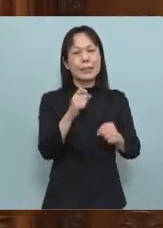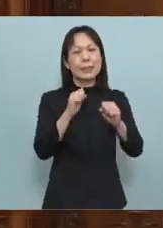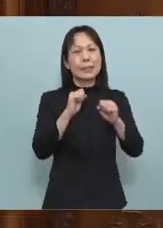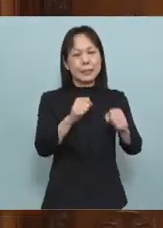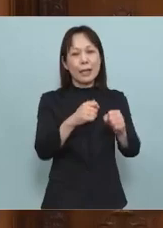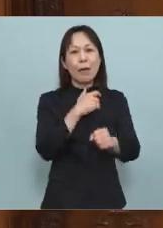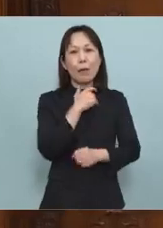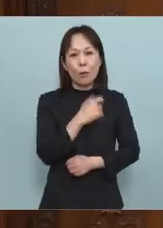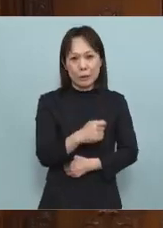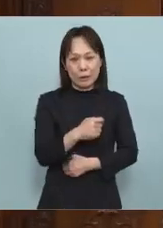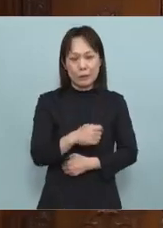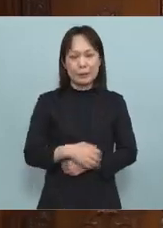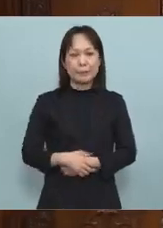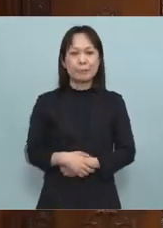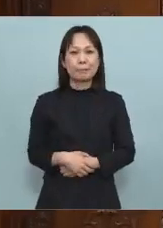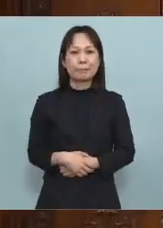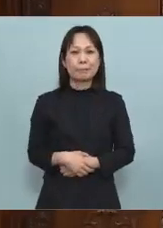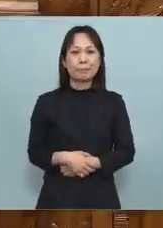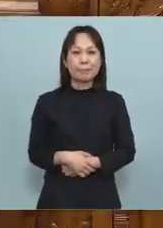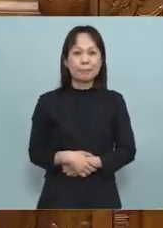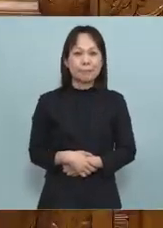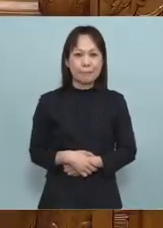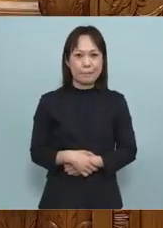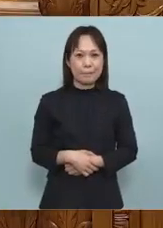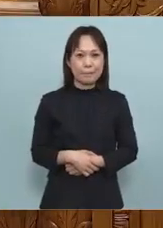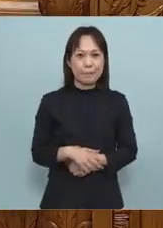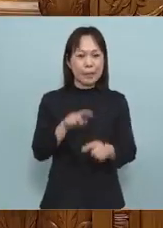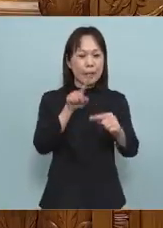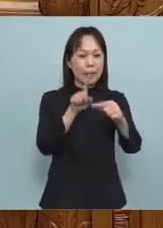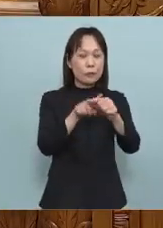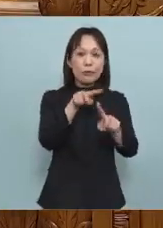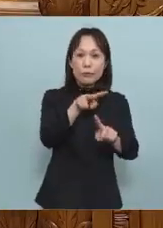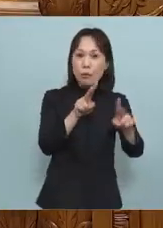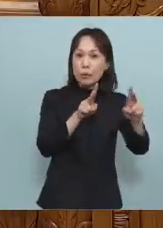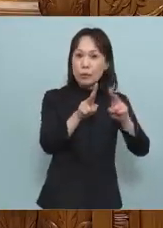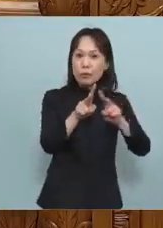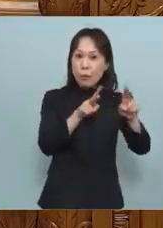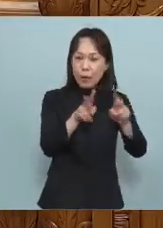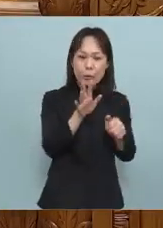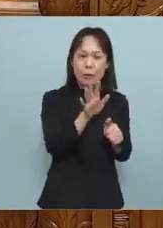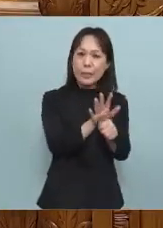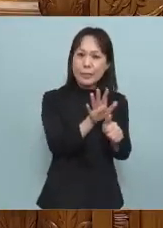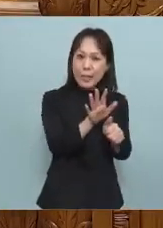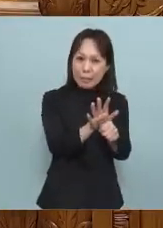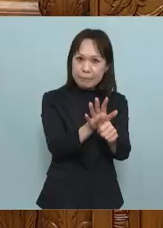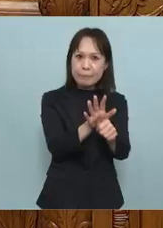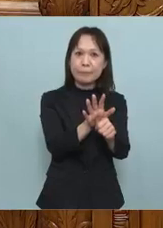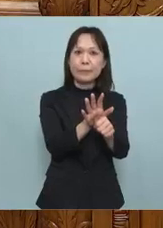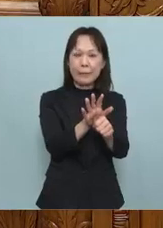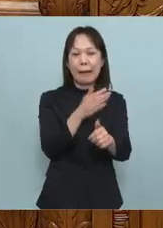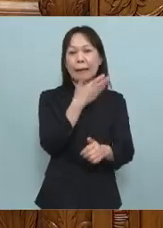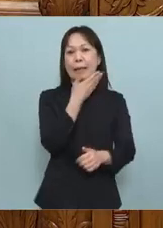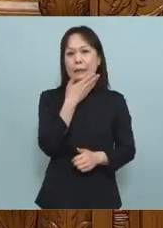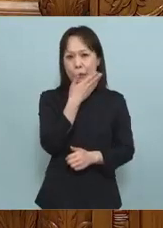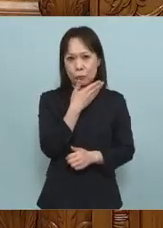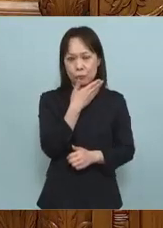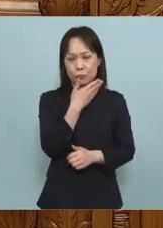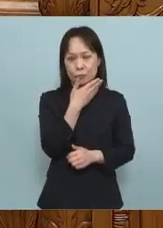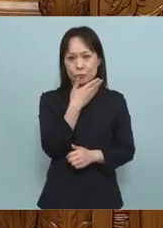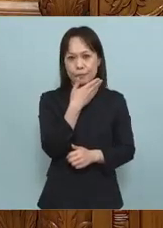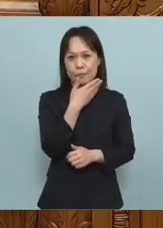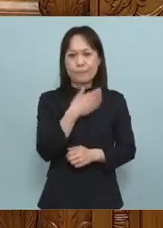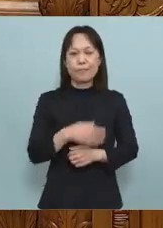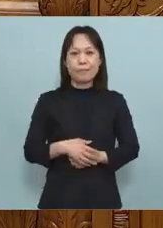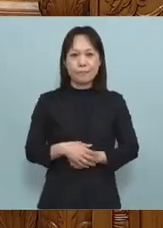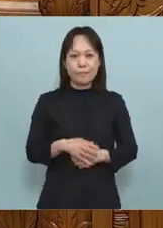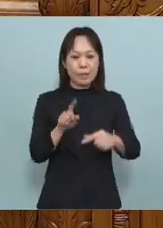きではありませんか。中小企業への直接の支援が最大の鍵です。我が党は